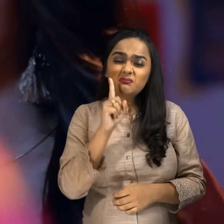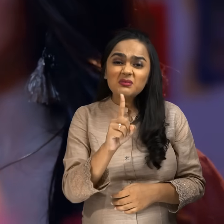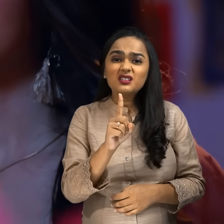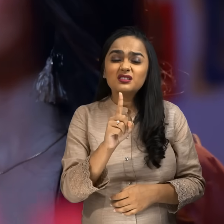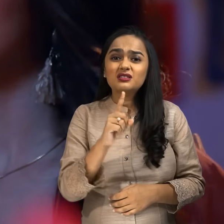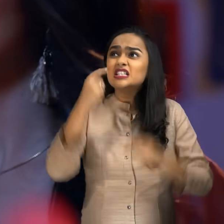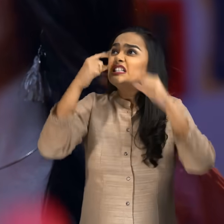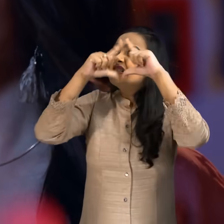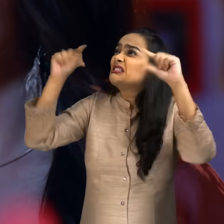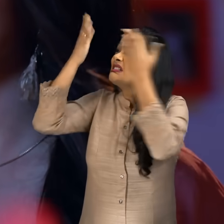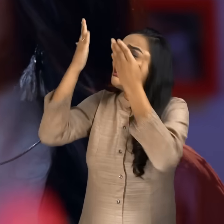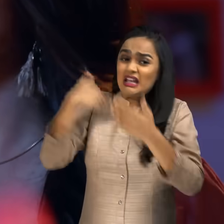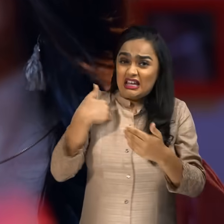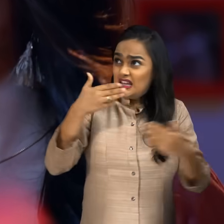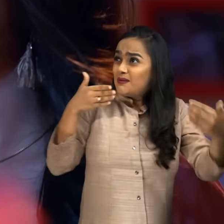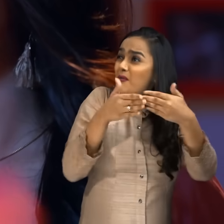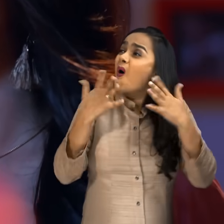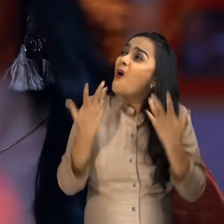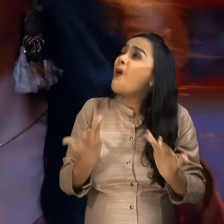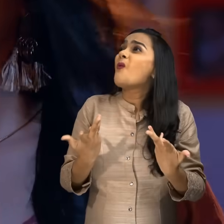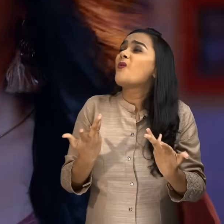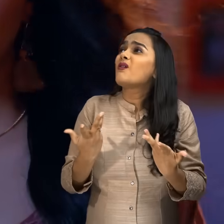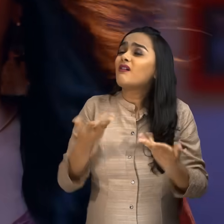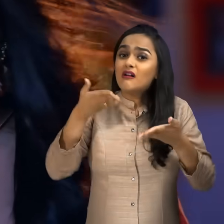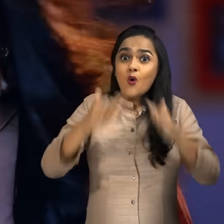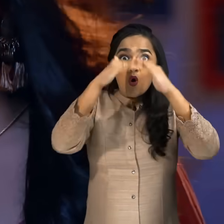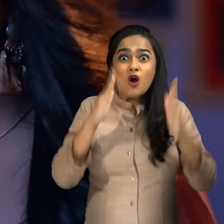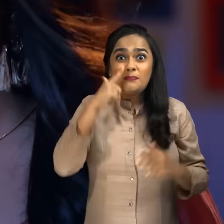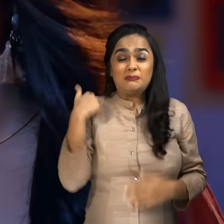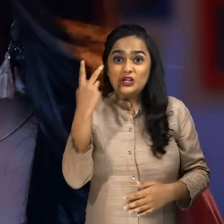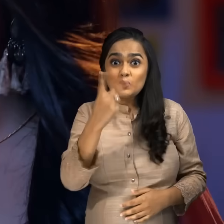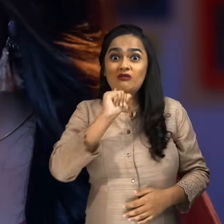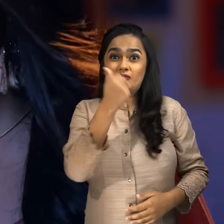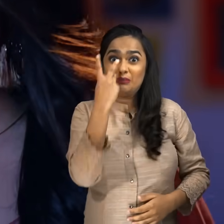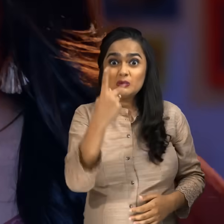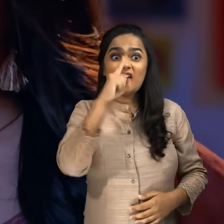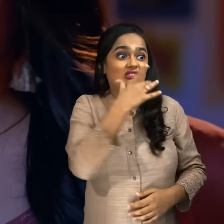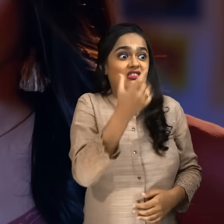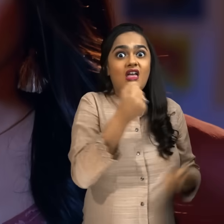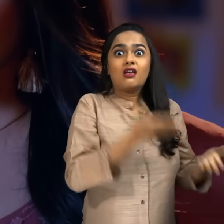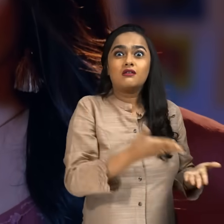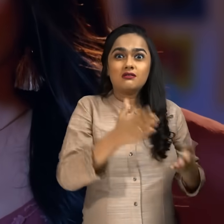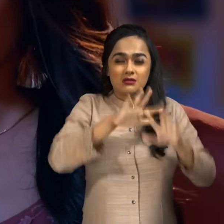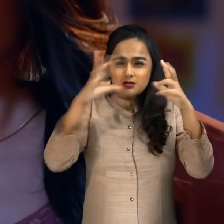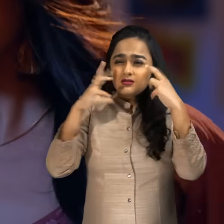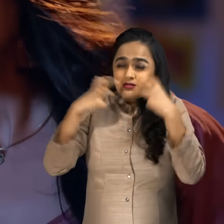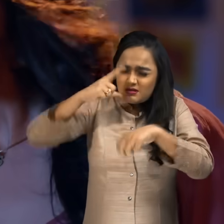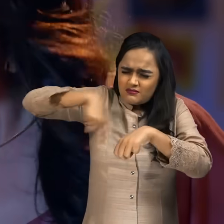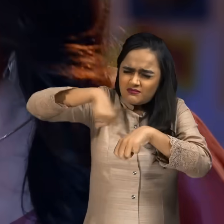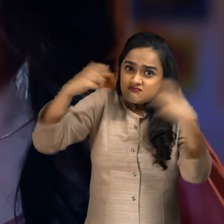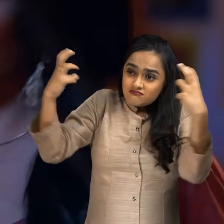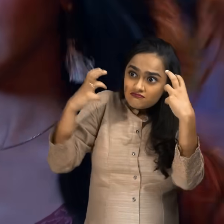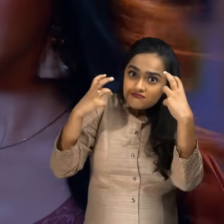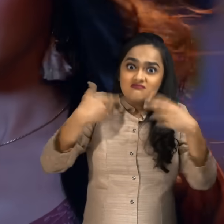लेकिन चंदा मामा, ये हीर उससे मिलेगी कैसे? यहाँ घर में 2 भाई, 2 बुआ, एक प्रीतो है, जिन्होंने